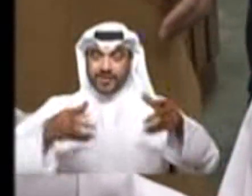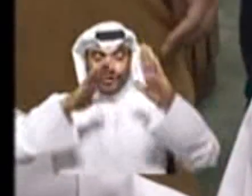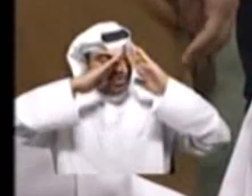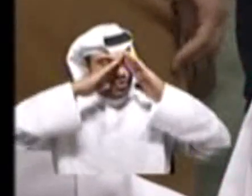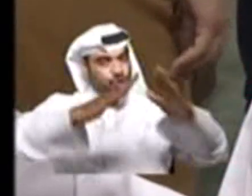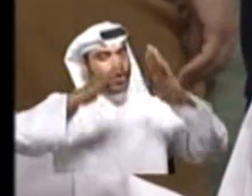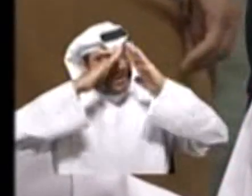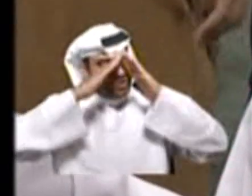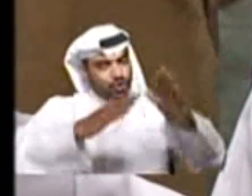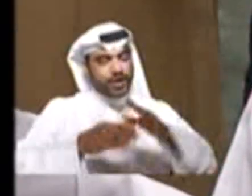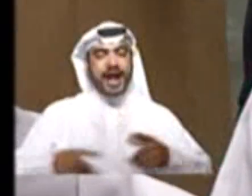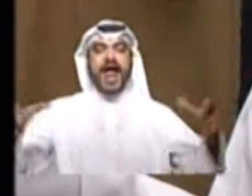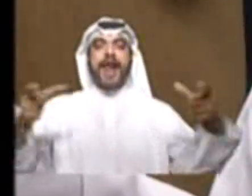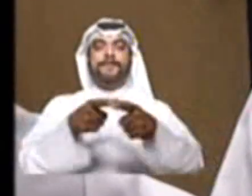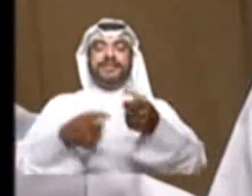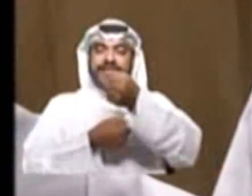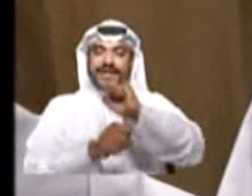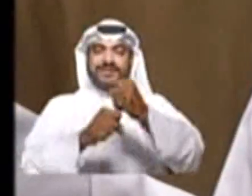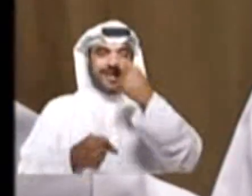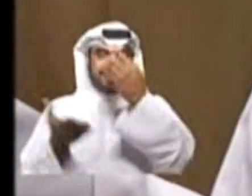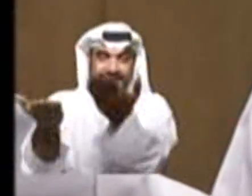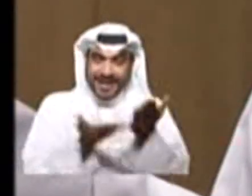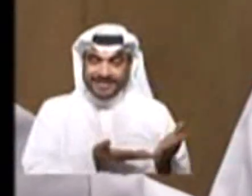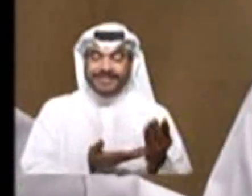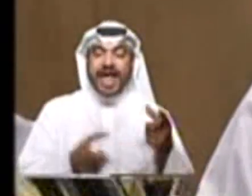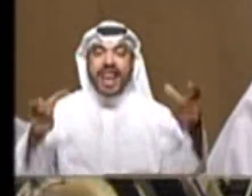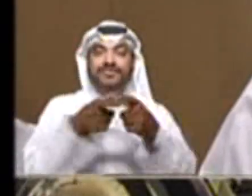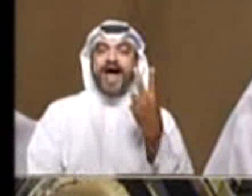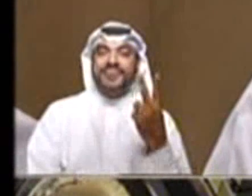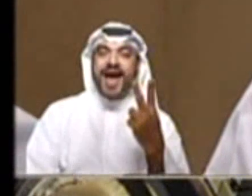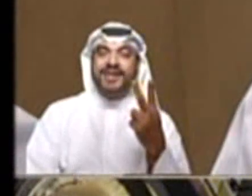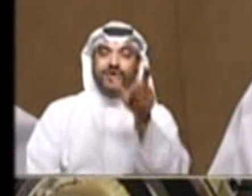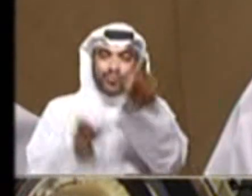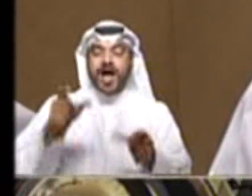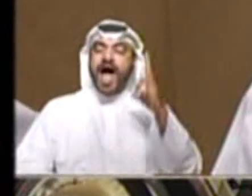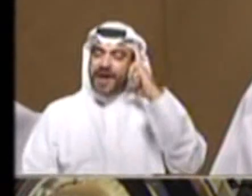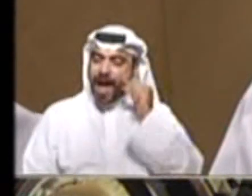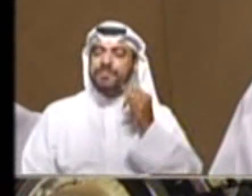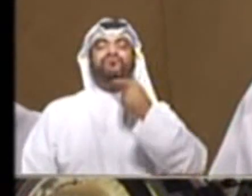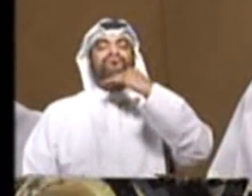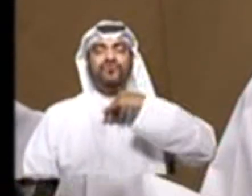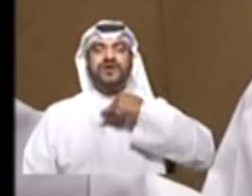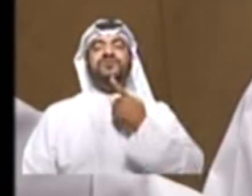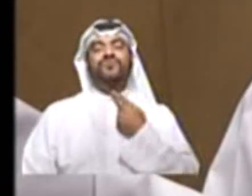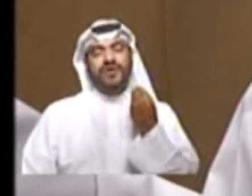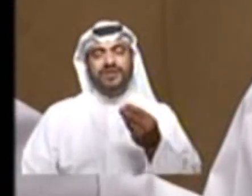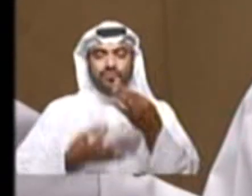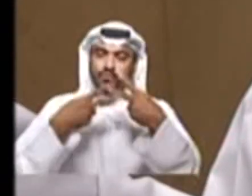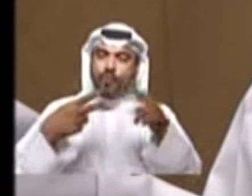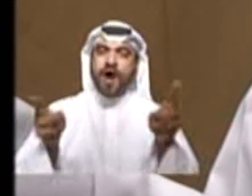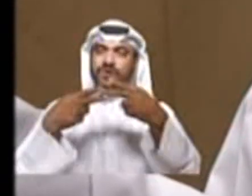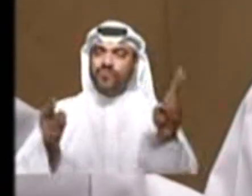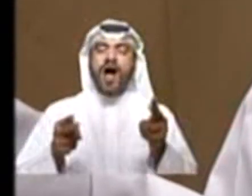البلدي ورئيس المجلس في الاستضافة الثانية لأخواننا المعاقين، ونبي مطالباته تتنفذ، المرافق